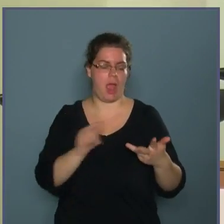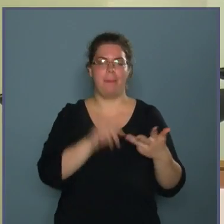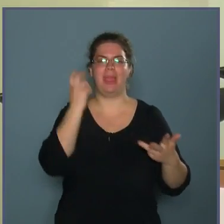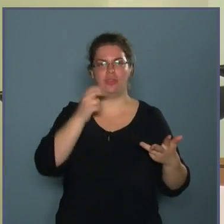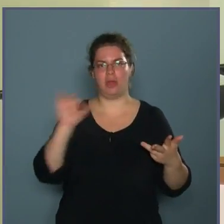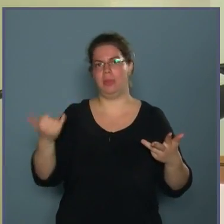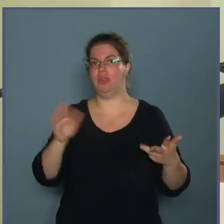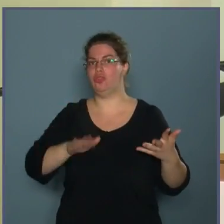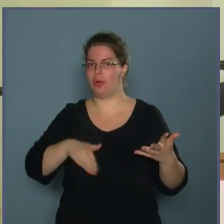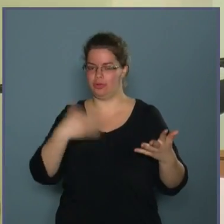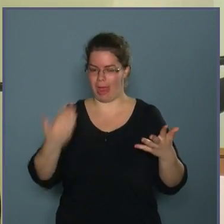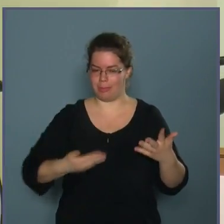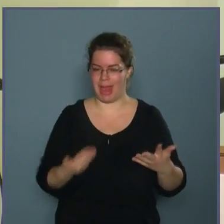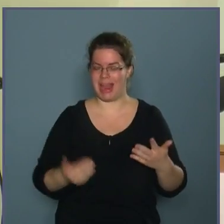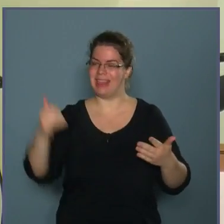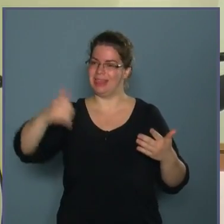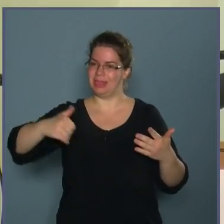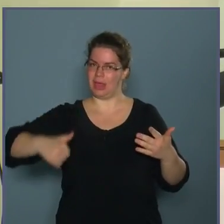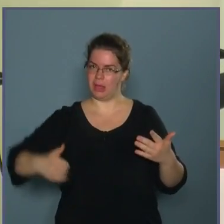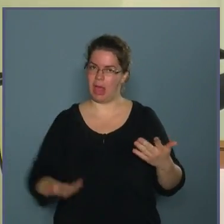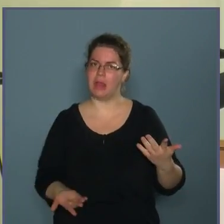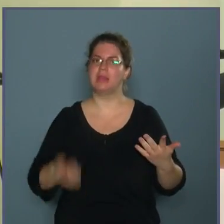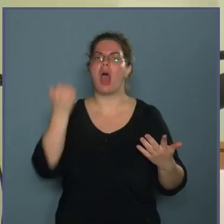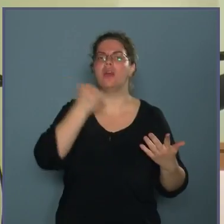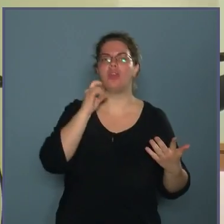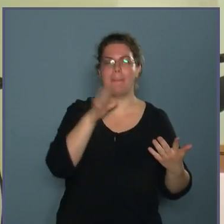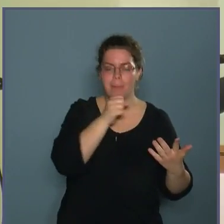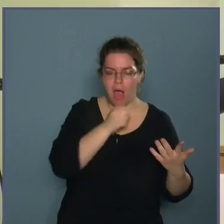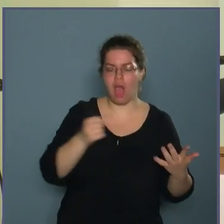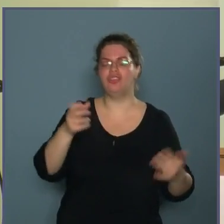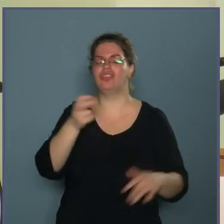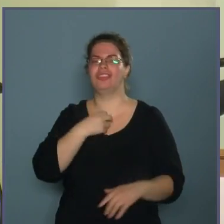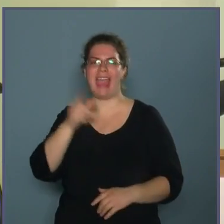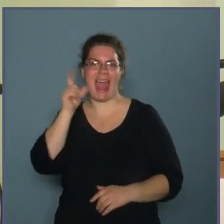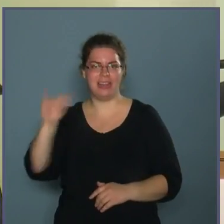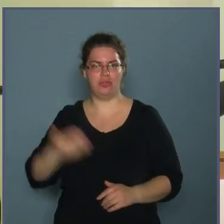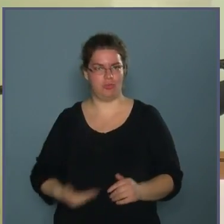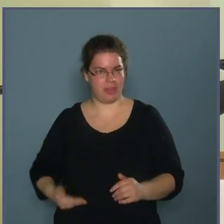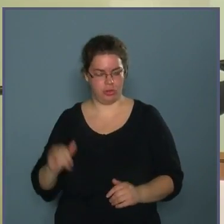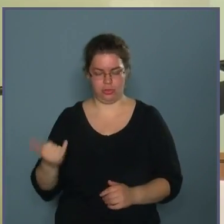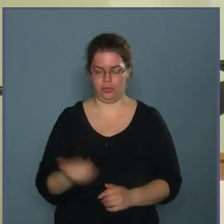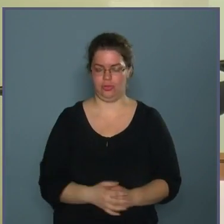és Soroksár mellett Pest megye délkeleti része, a Dabasi, a Gyáli és a Becsési járás.